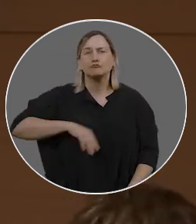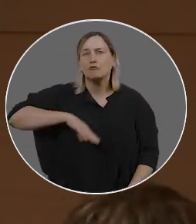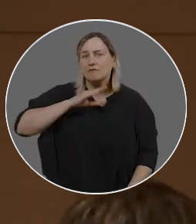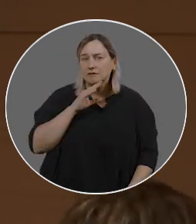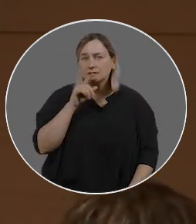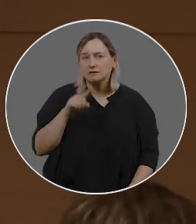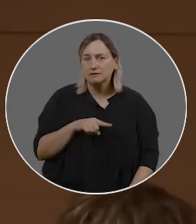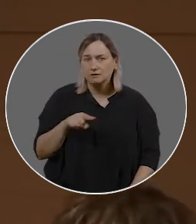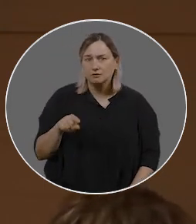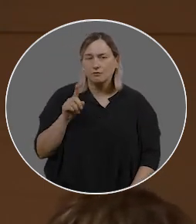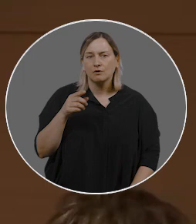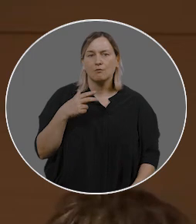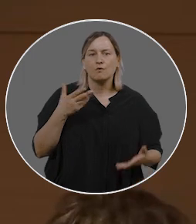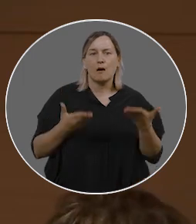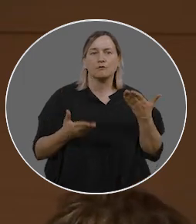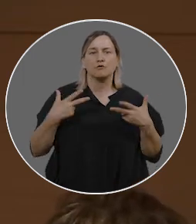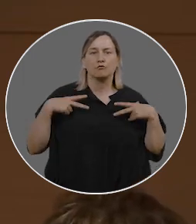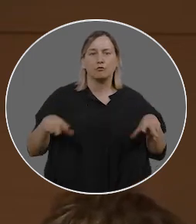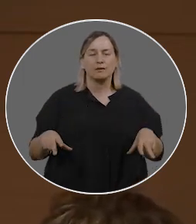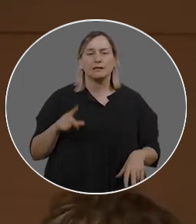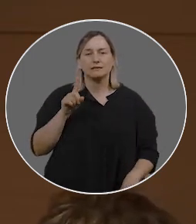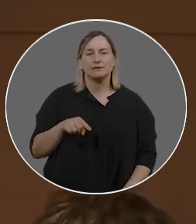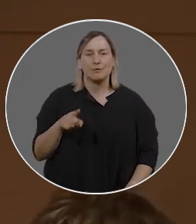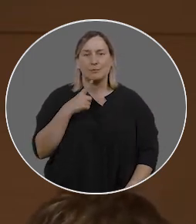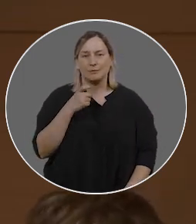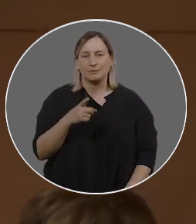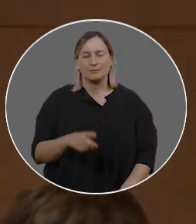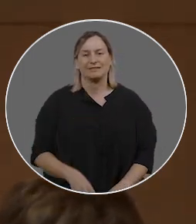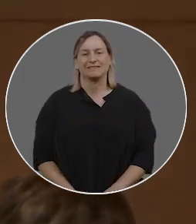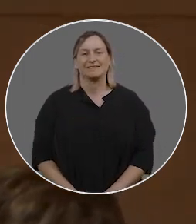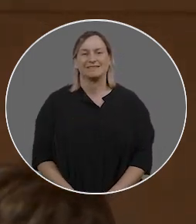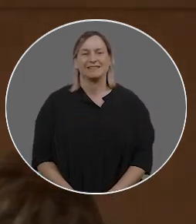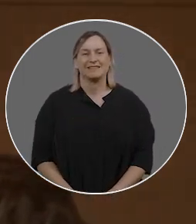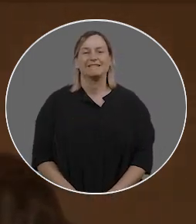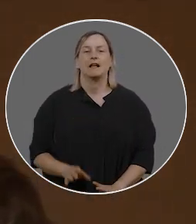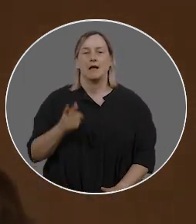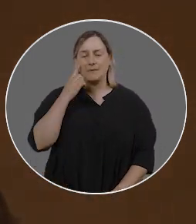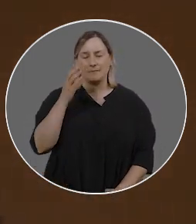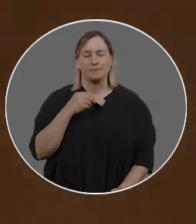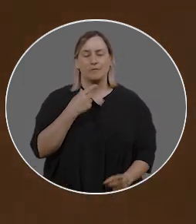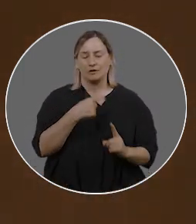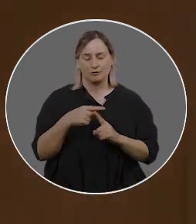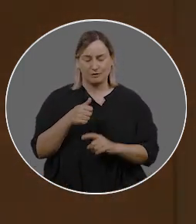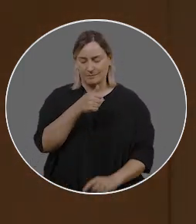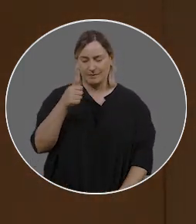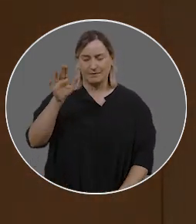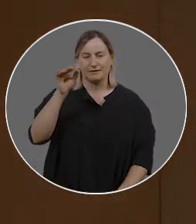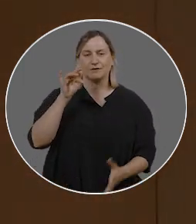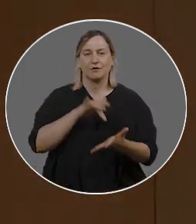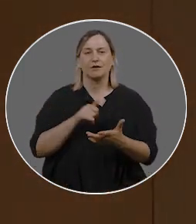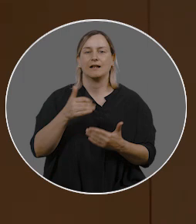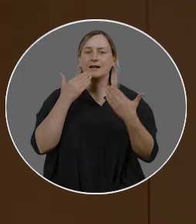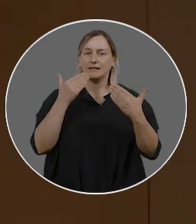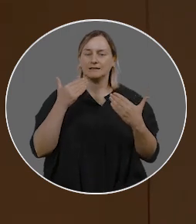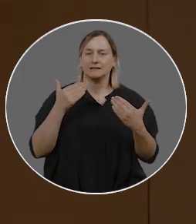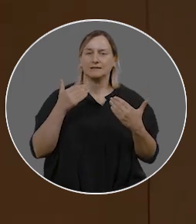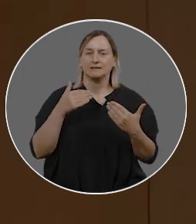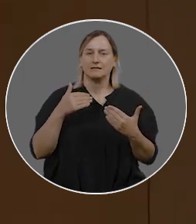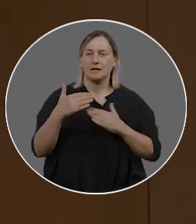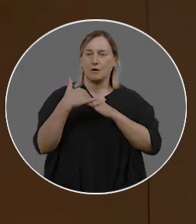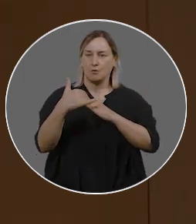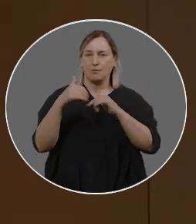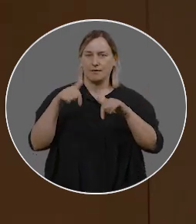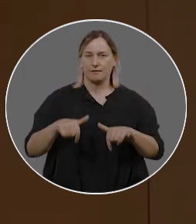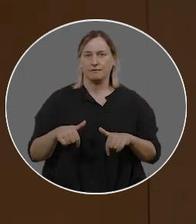en fer avaluacions automàtiques? Aviam, moltes coses. Primer, abans de res, gràcies per haver-nos